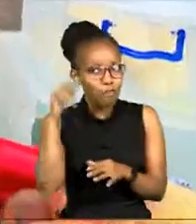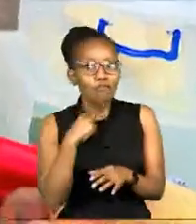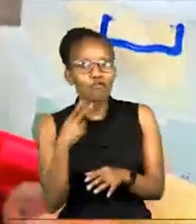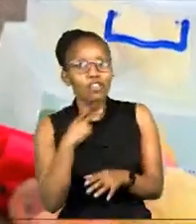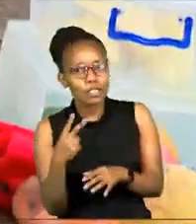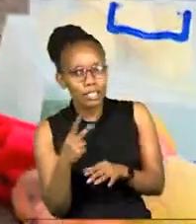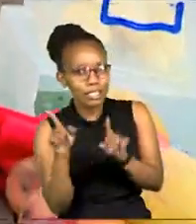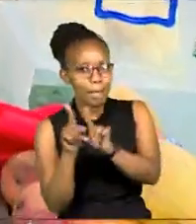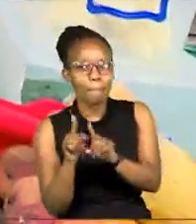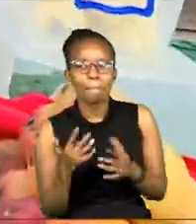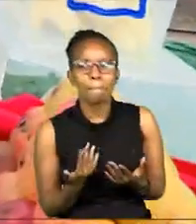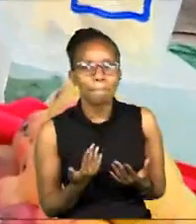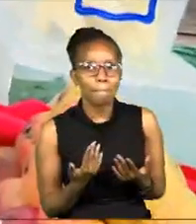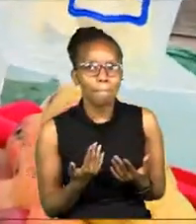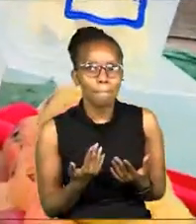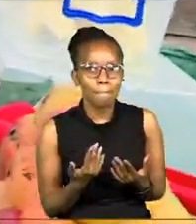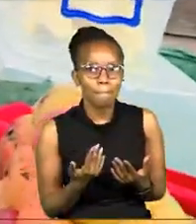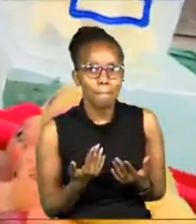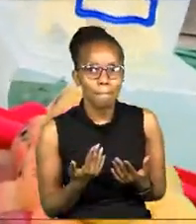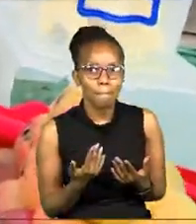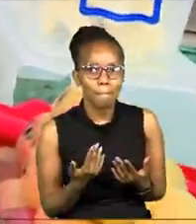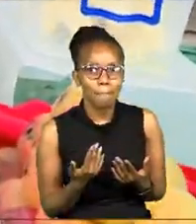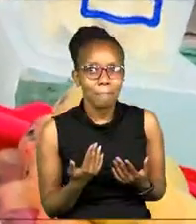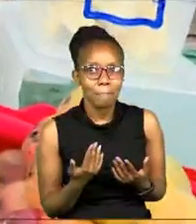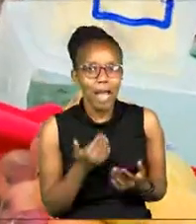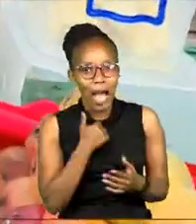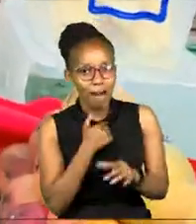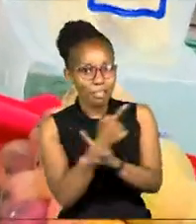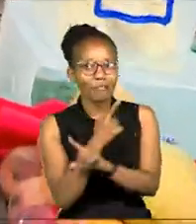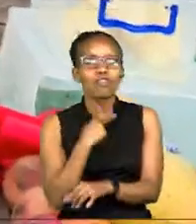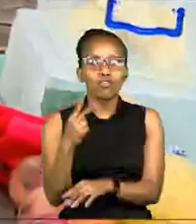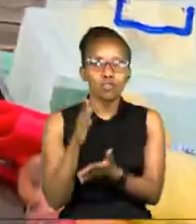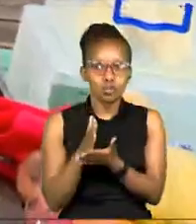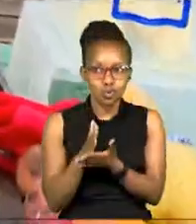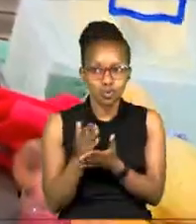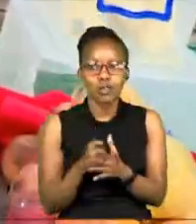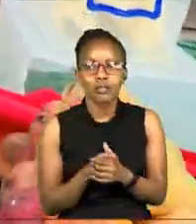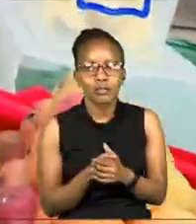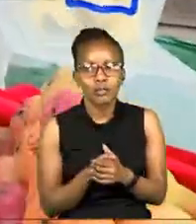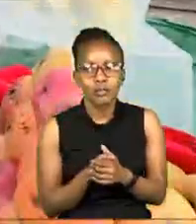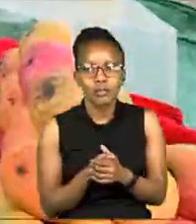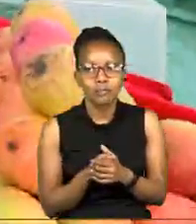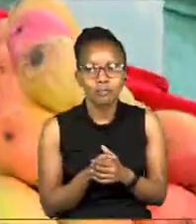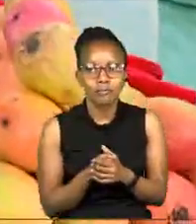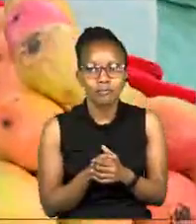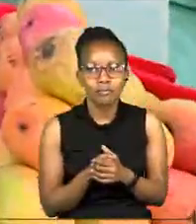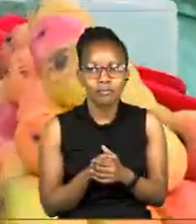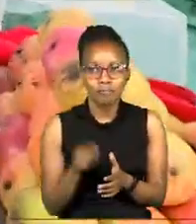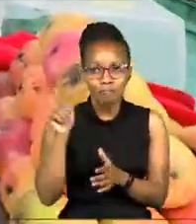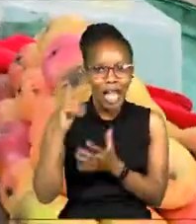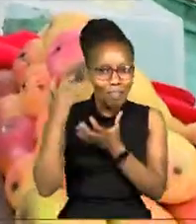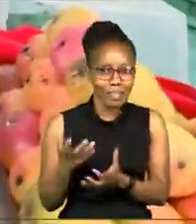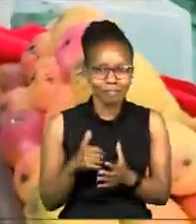na hii. Yeye unasikia inaliaje? Kuna venye inalia. Wewe mwenyewe umesikiza. Sikiza hiyo nyingine. Hii nzito